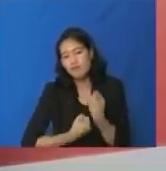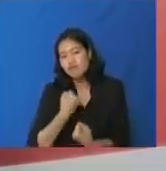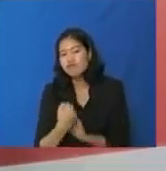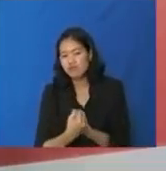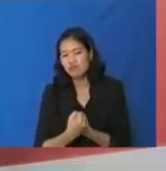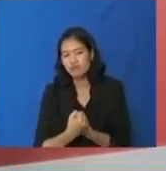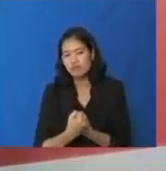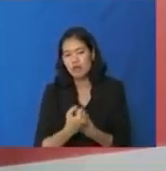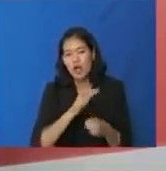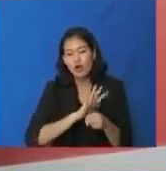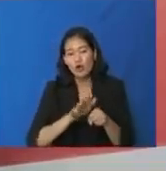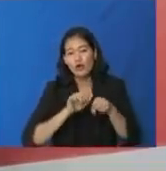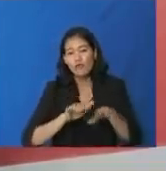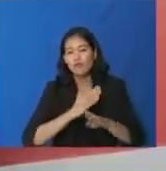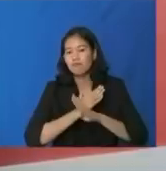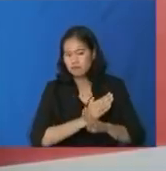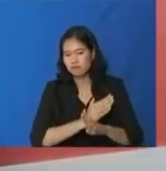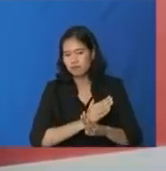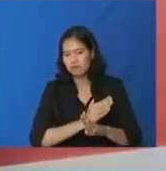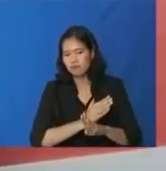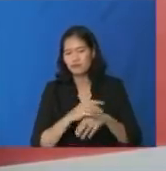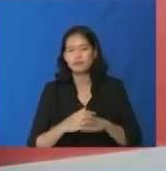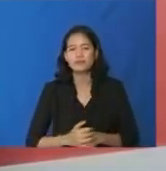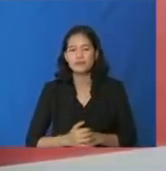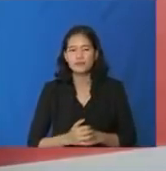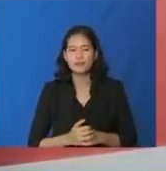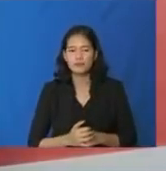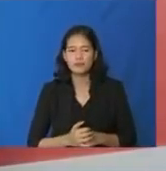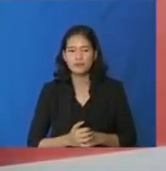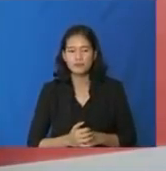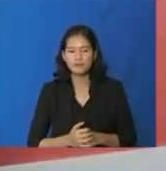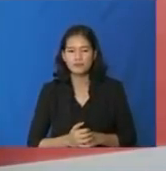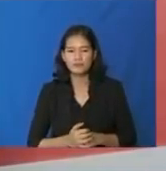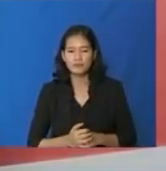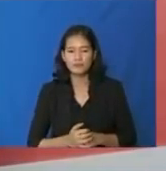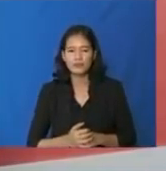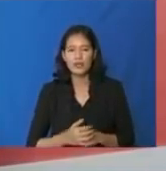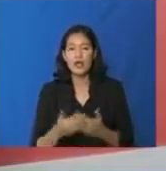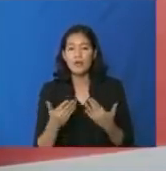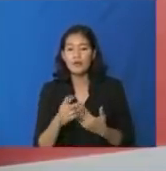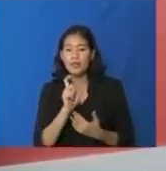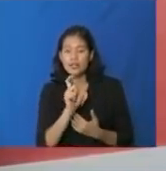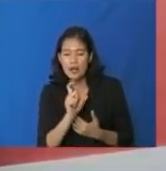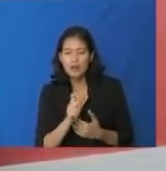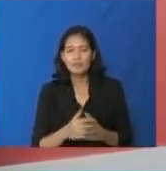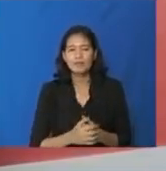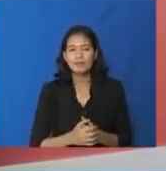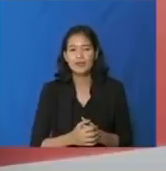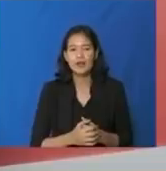penanggulangan secara bersama-sama termasuk Bagaimana menangkan